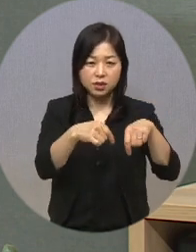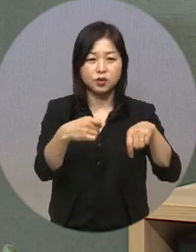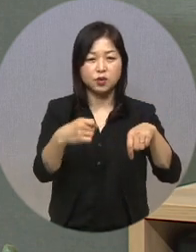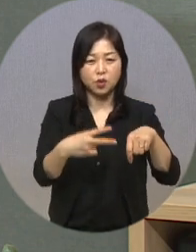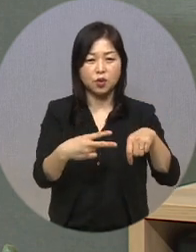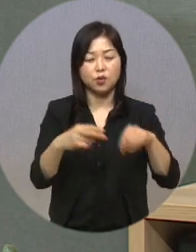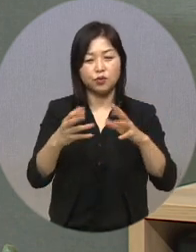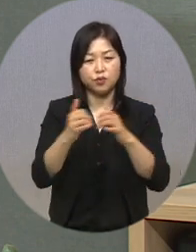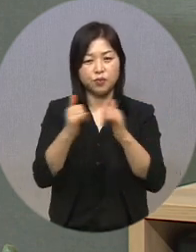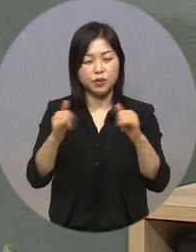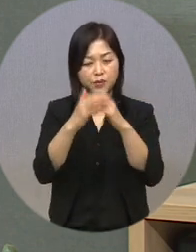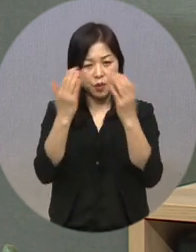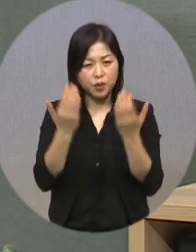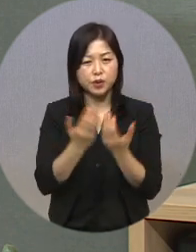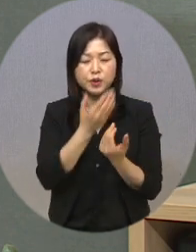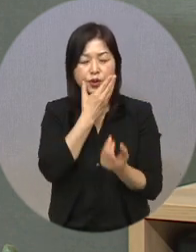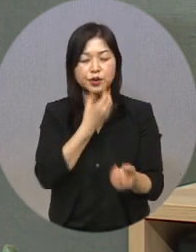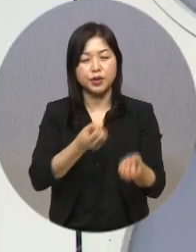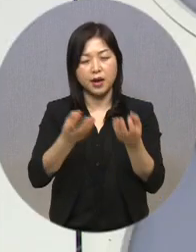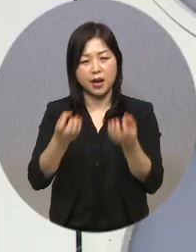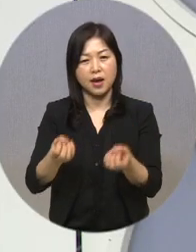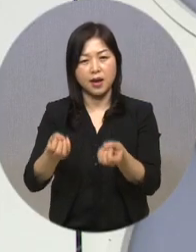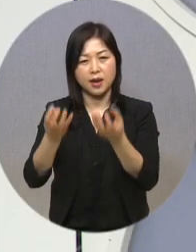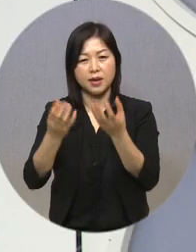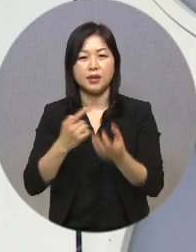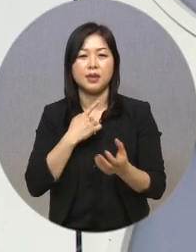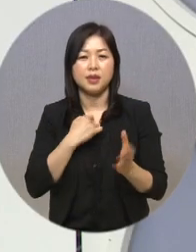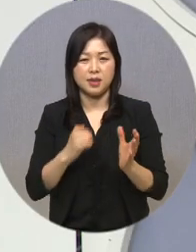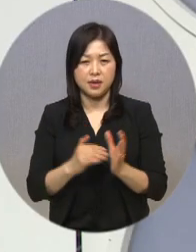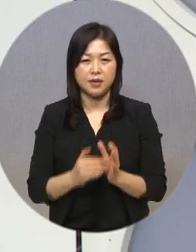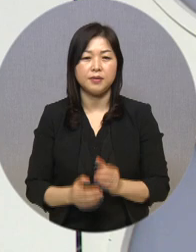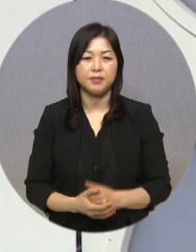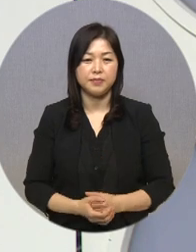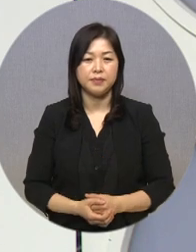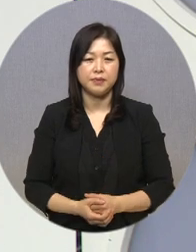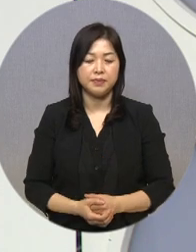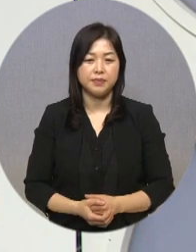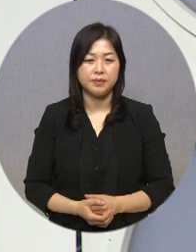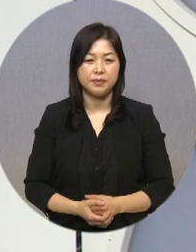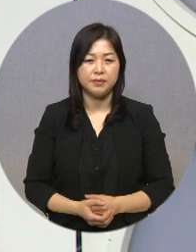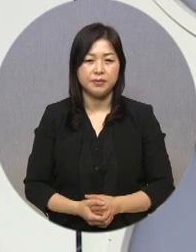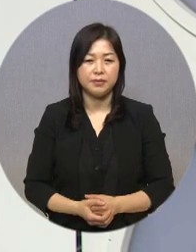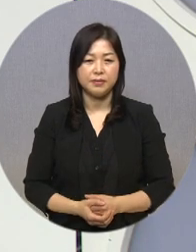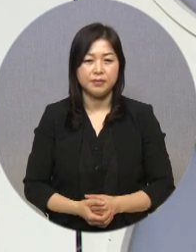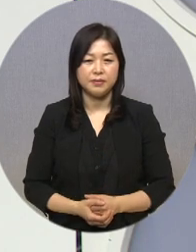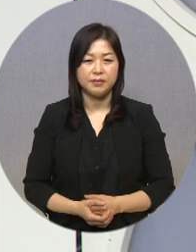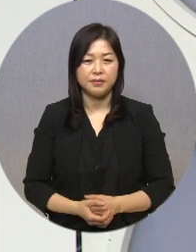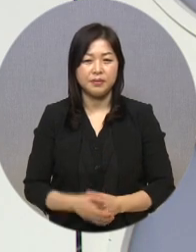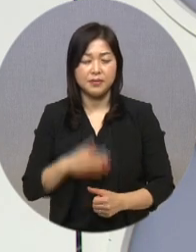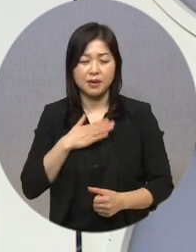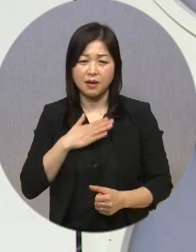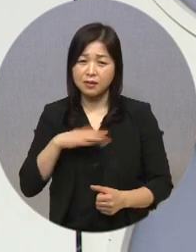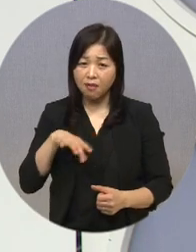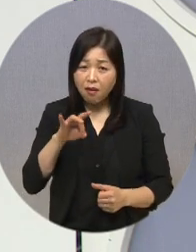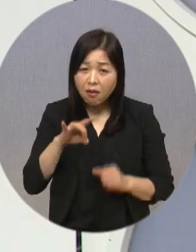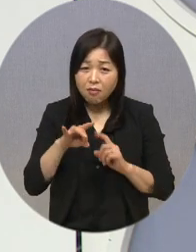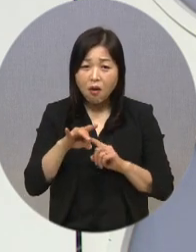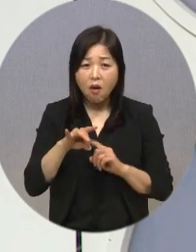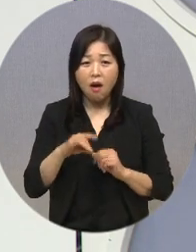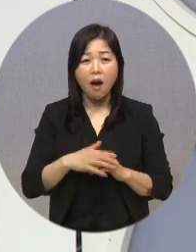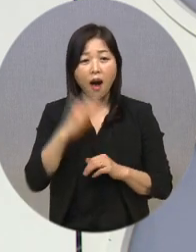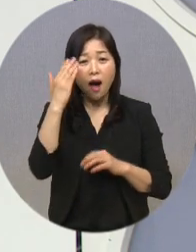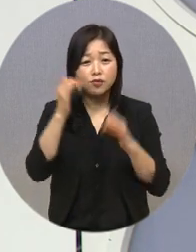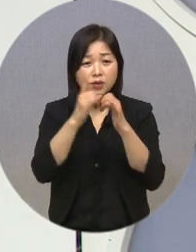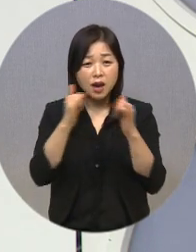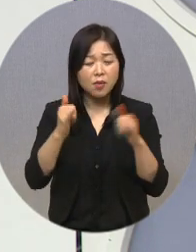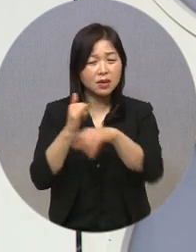뭐 온통 온 국민이 예, 축하도 했습니다. 그런데 제가 처음인지 몰랐는데 난 정말 한국 사람이 어디 있어 이